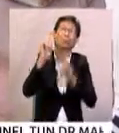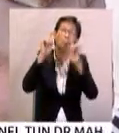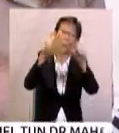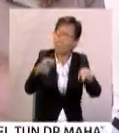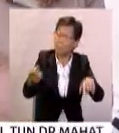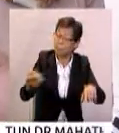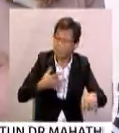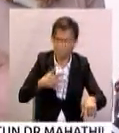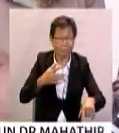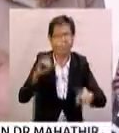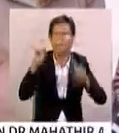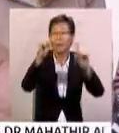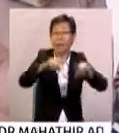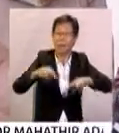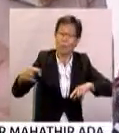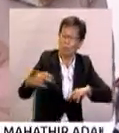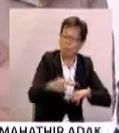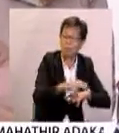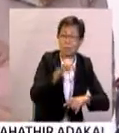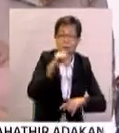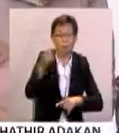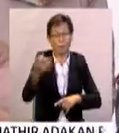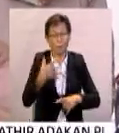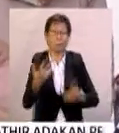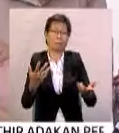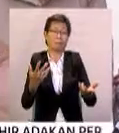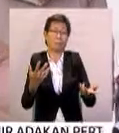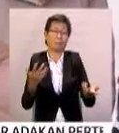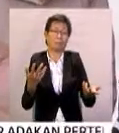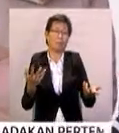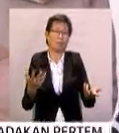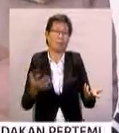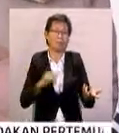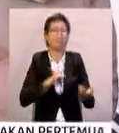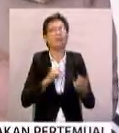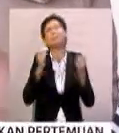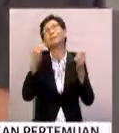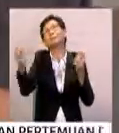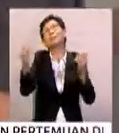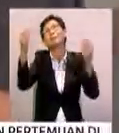tak bagi tahu. Pun tak minum apa-apa lah. Saya serah je lah.